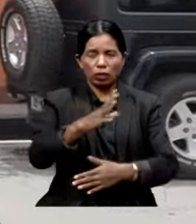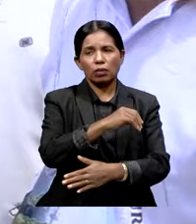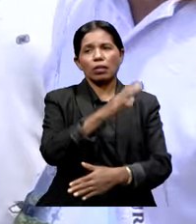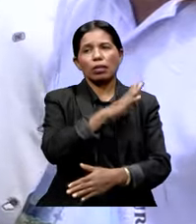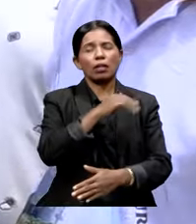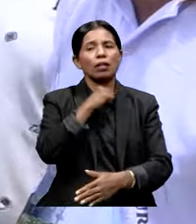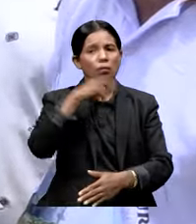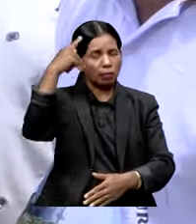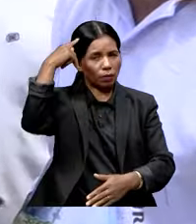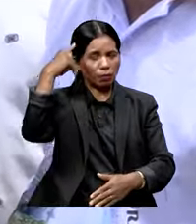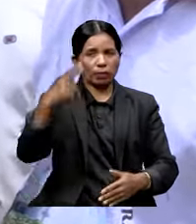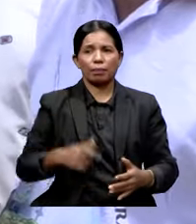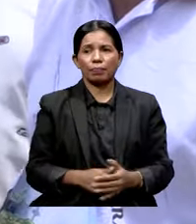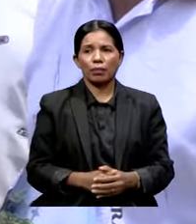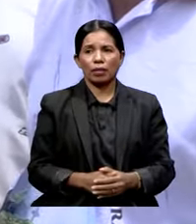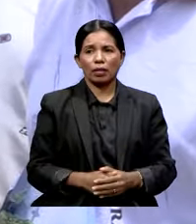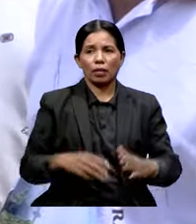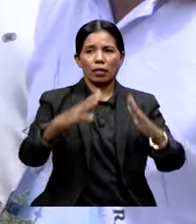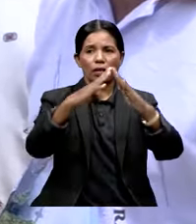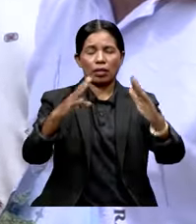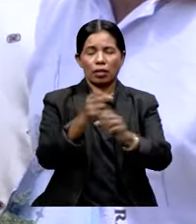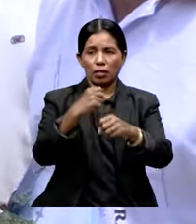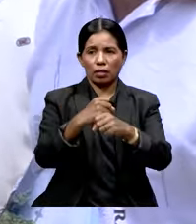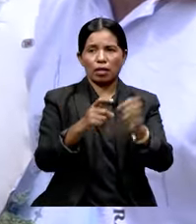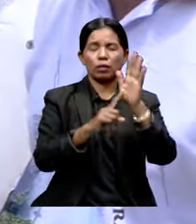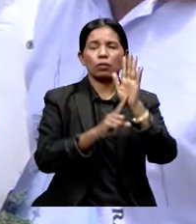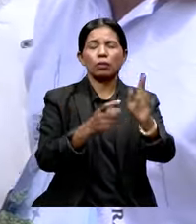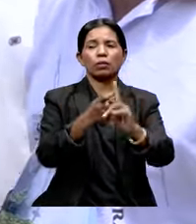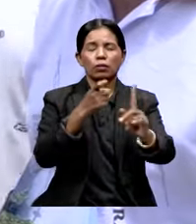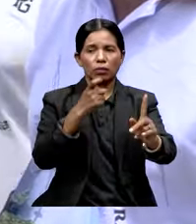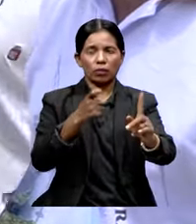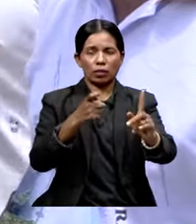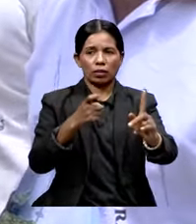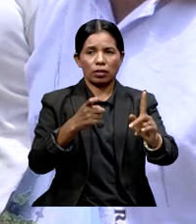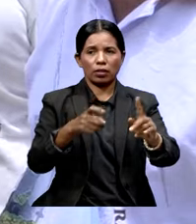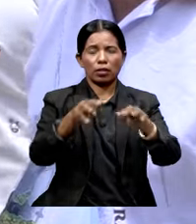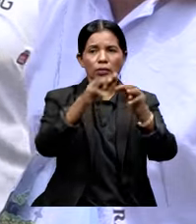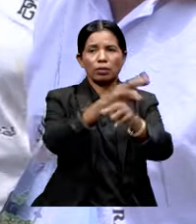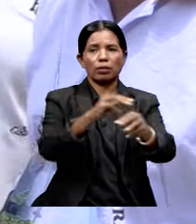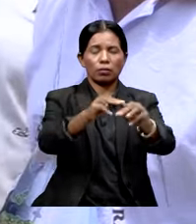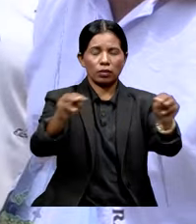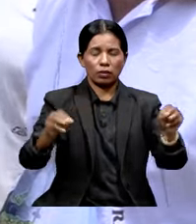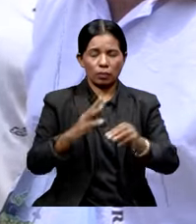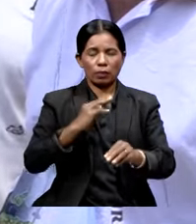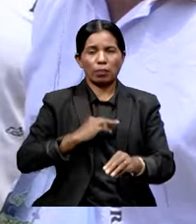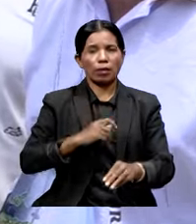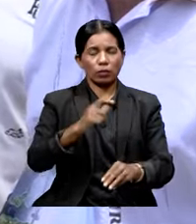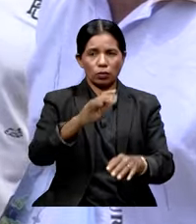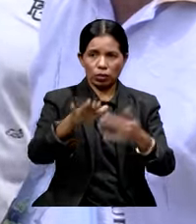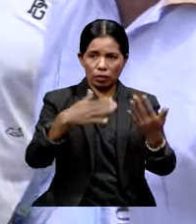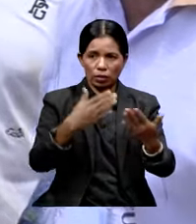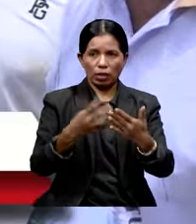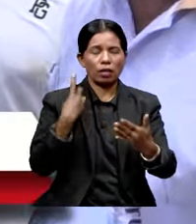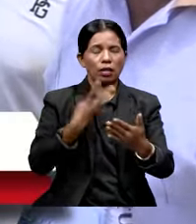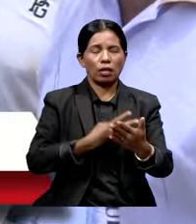papal. Baraka uang obe, ka arco ina nebe que halo ne, simbólico usi, posto neng iha município Manatutu hotu, e ami